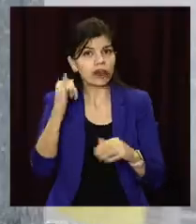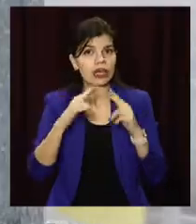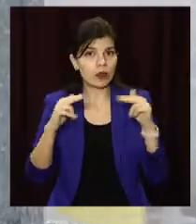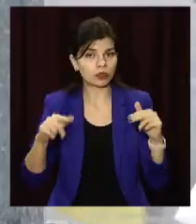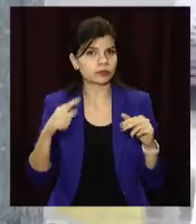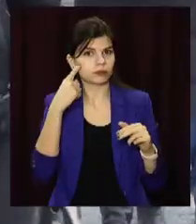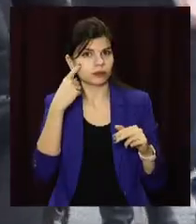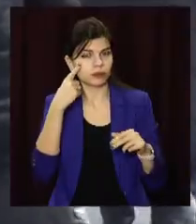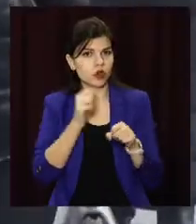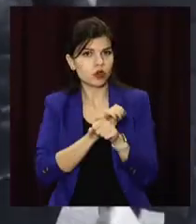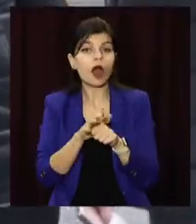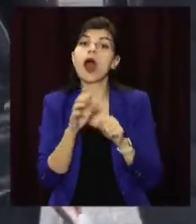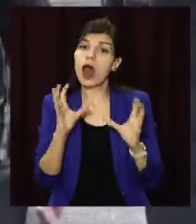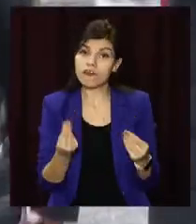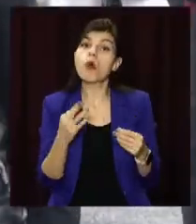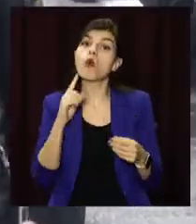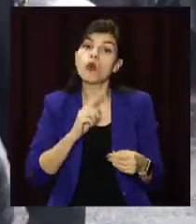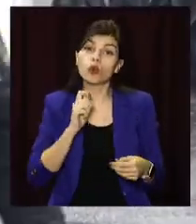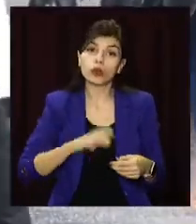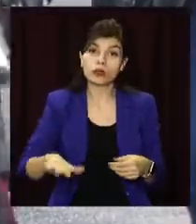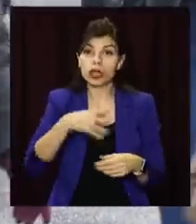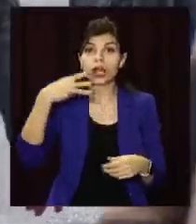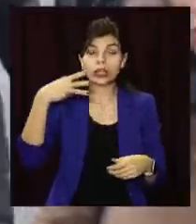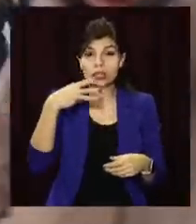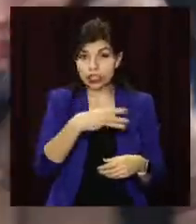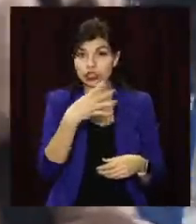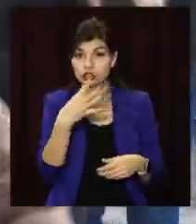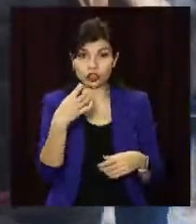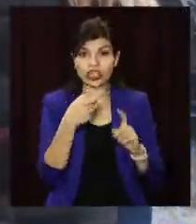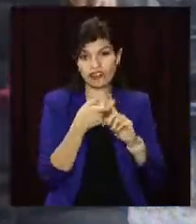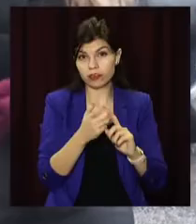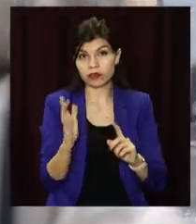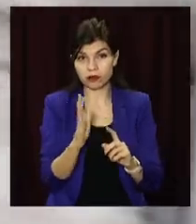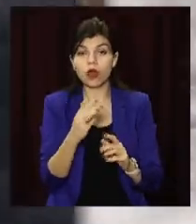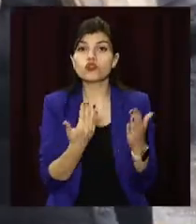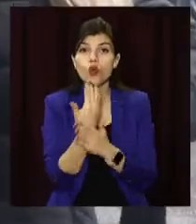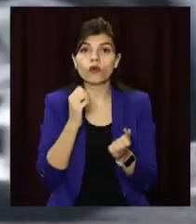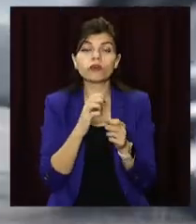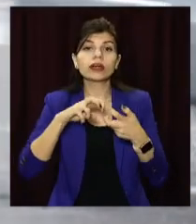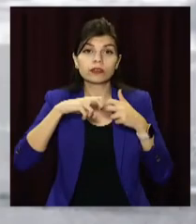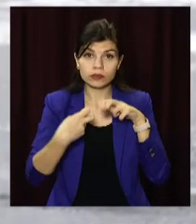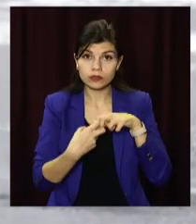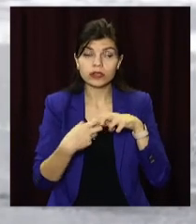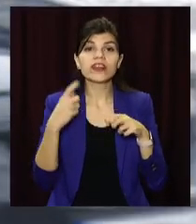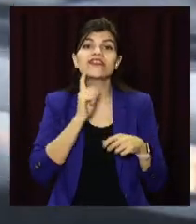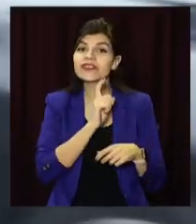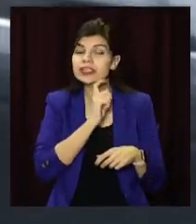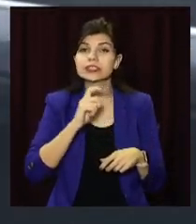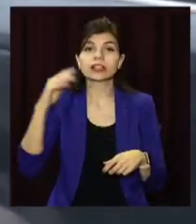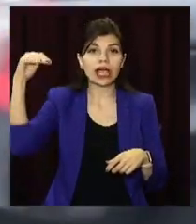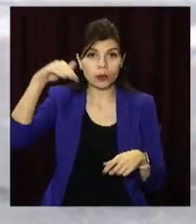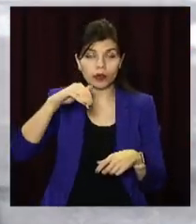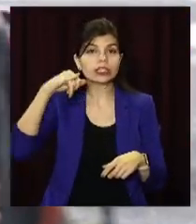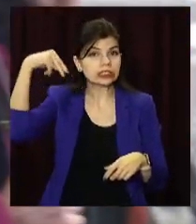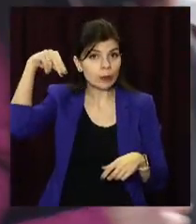Дніпро. В цілому по Україні виявили понад 3400 інфікованих. Найбільше нових випадків в Івано-Франківській, Вінницькій, Закарпатській